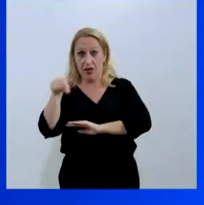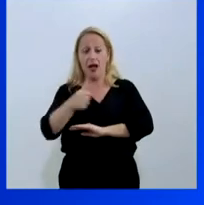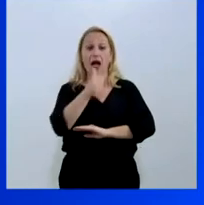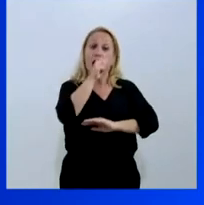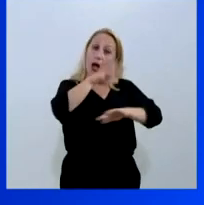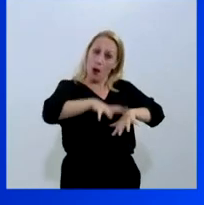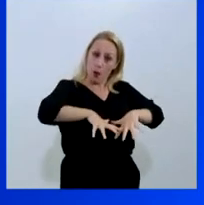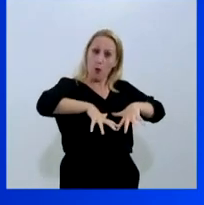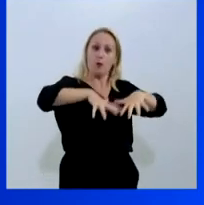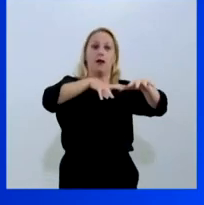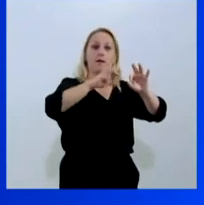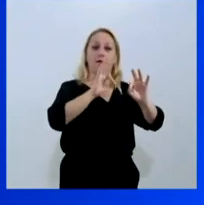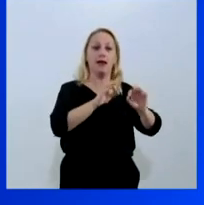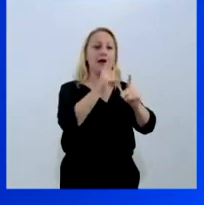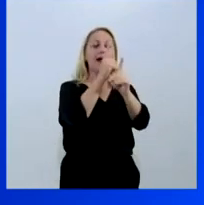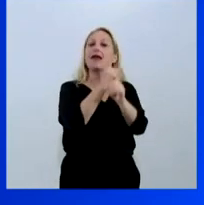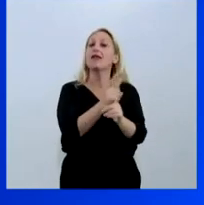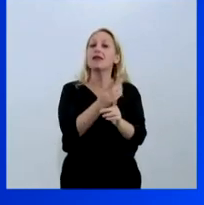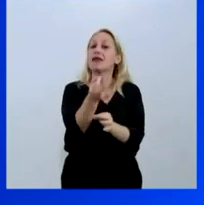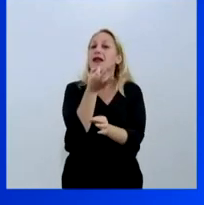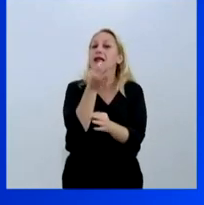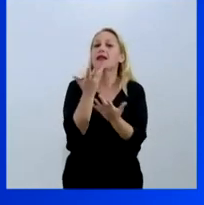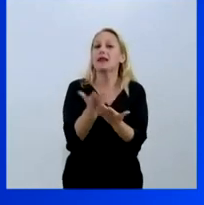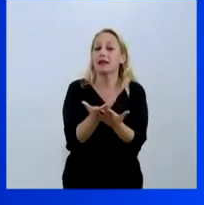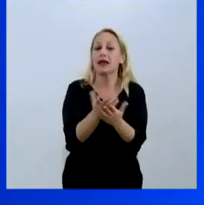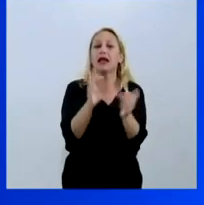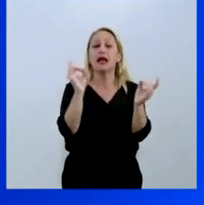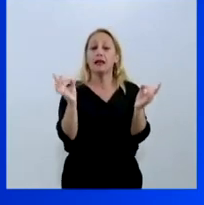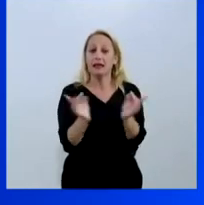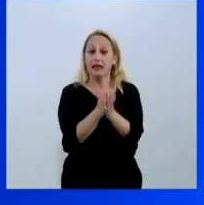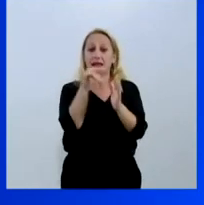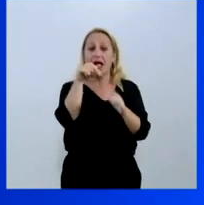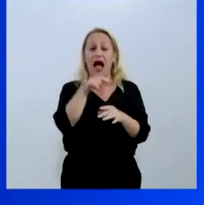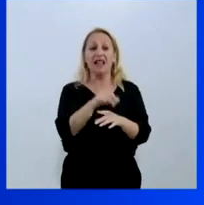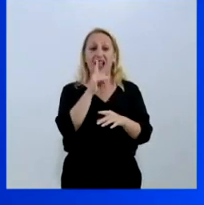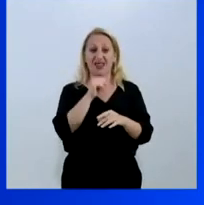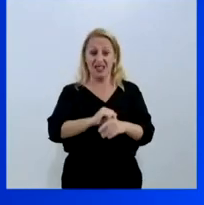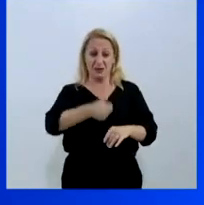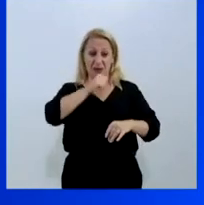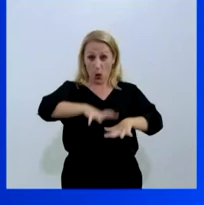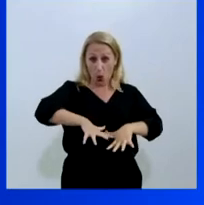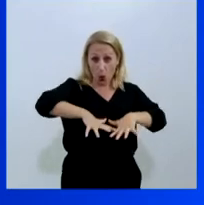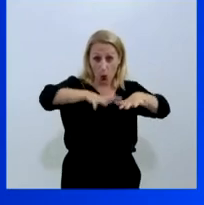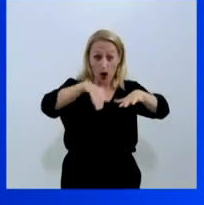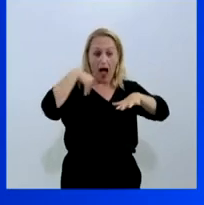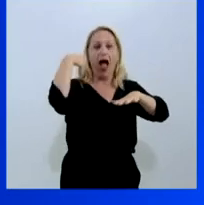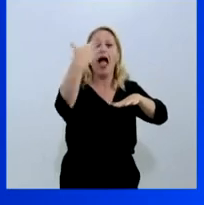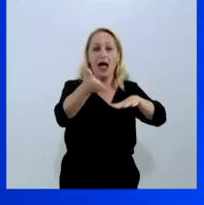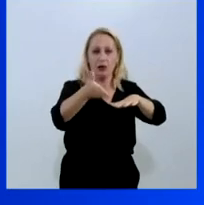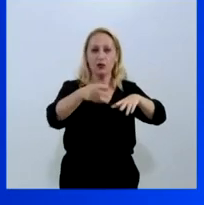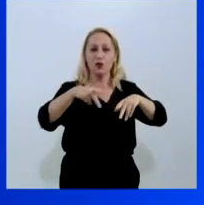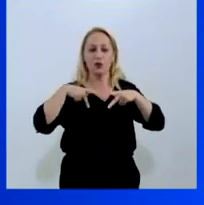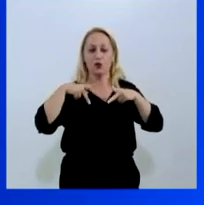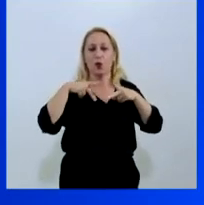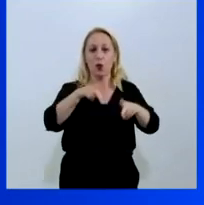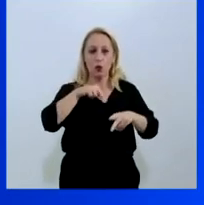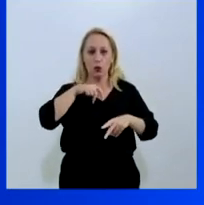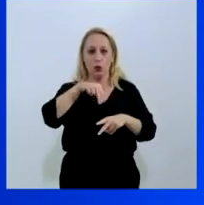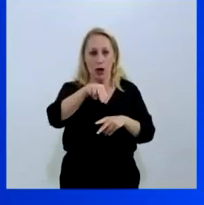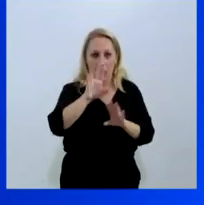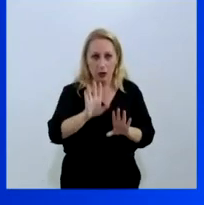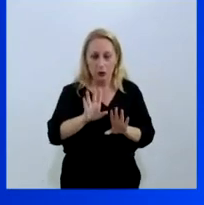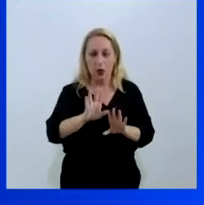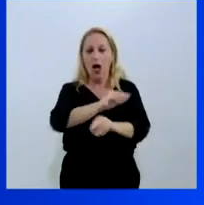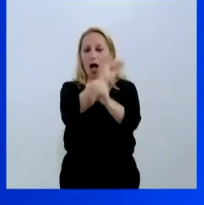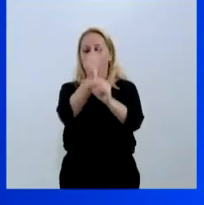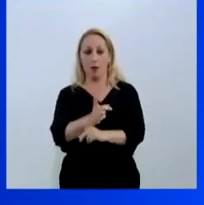πλημμύρα οι ειδικοί μας υποδεικνύουν ότι υπάρχει μεγάλος κίνδυνος αν σε πιάσει η πλημμύρα να βρεθεί στον δρόμο, άρα η σύσταση, η